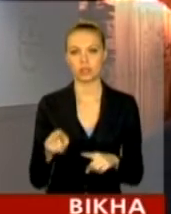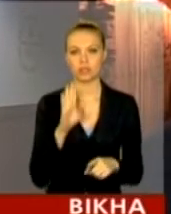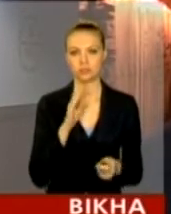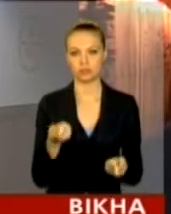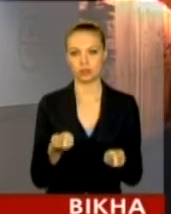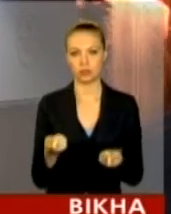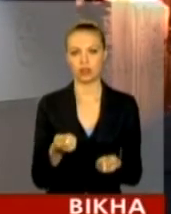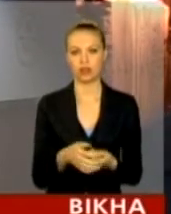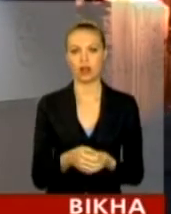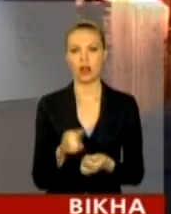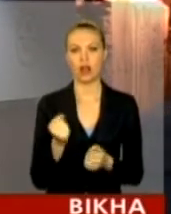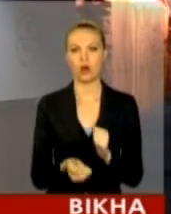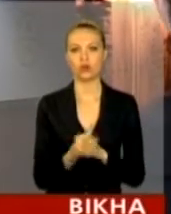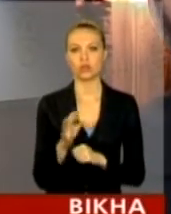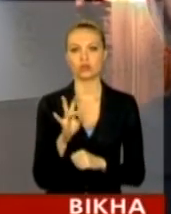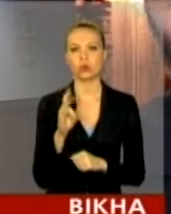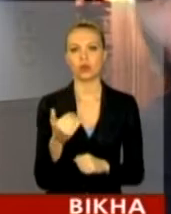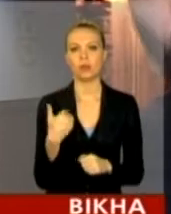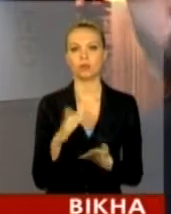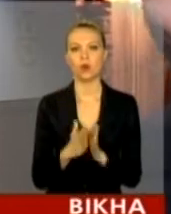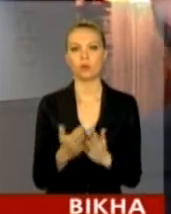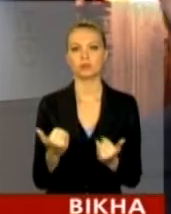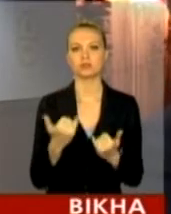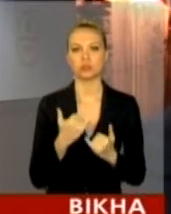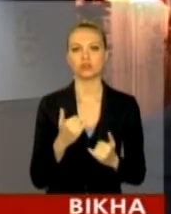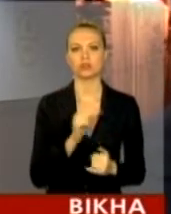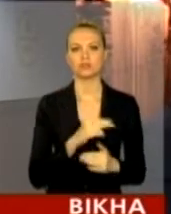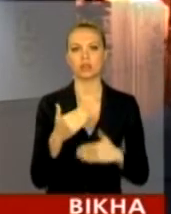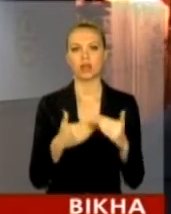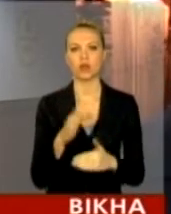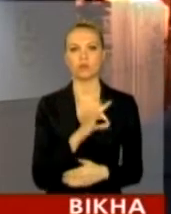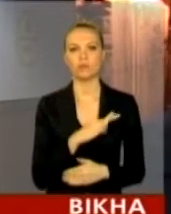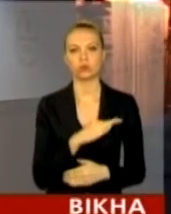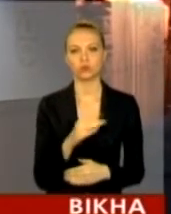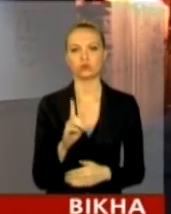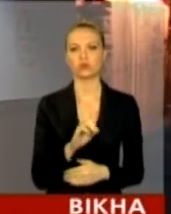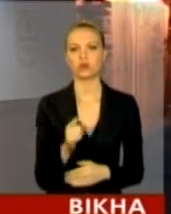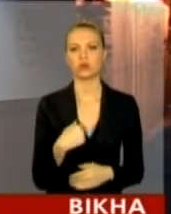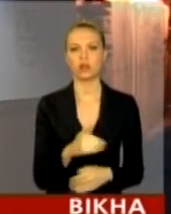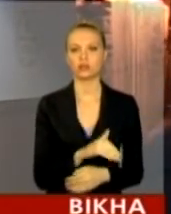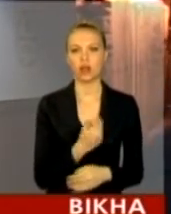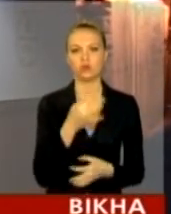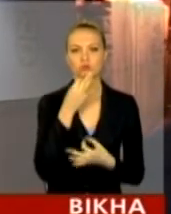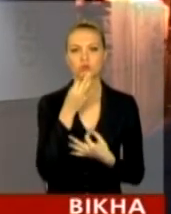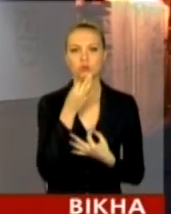іміджмейкером, жінкою. Вона сказала, що вона мені обезпечить там кар'єру профсоюзну, що то, що я захочу, там любі